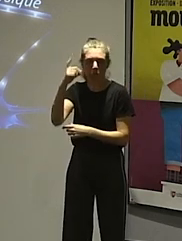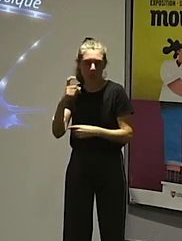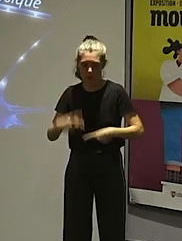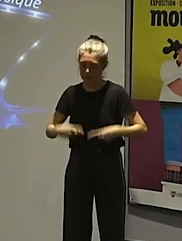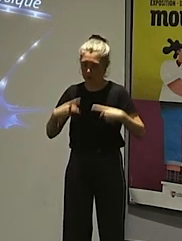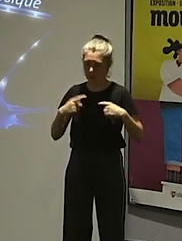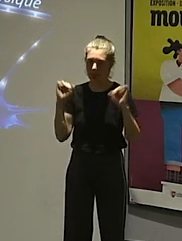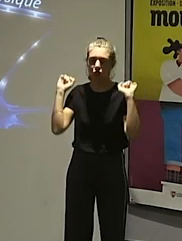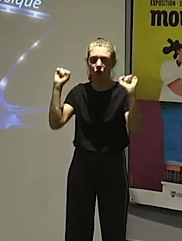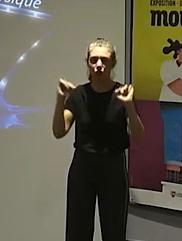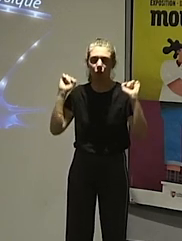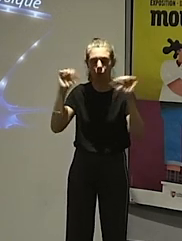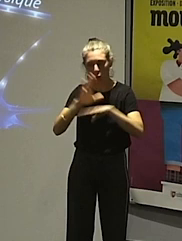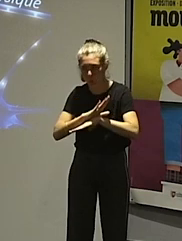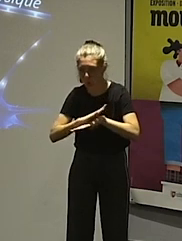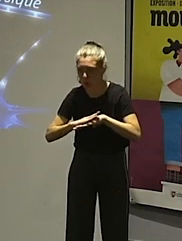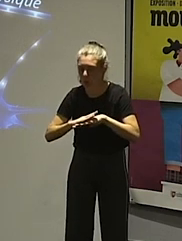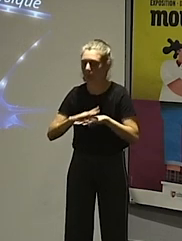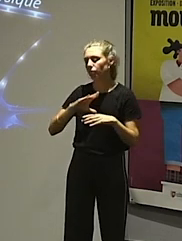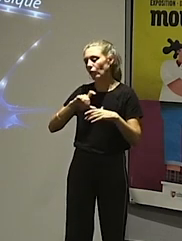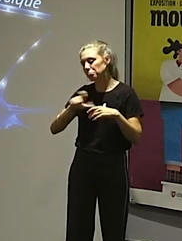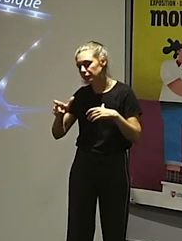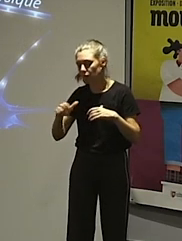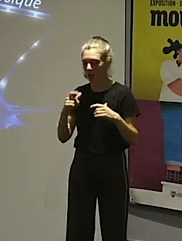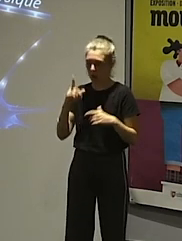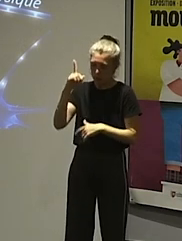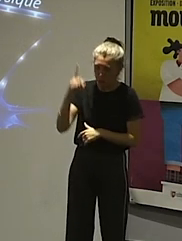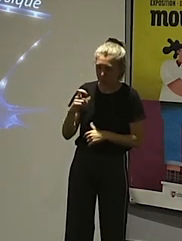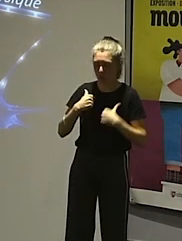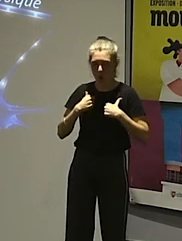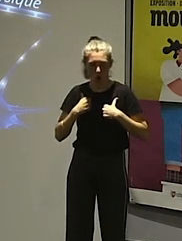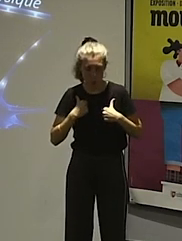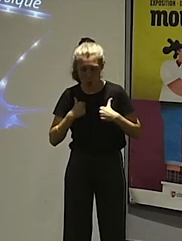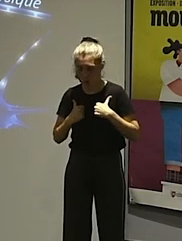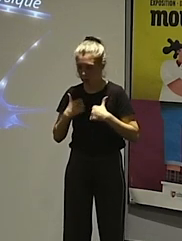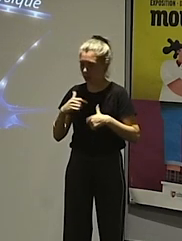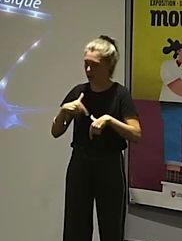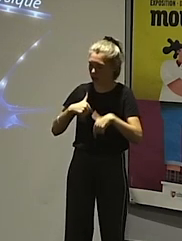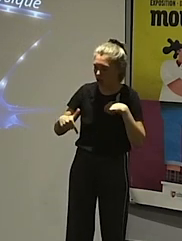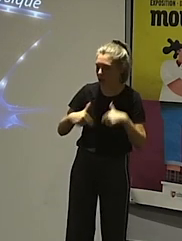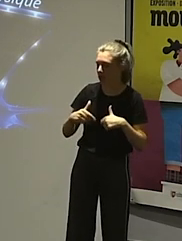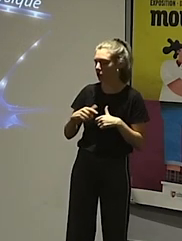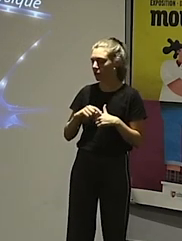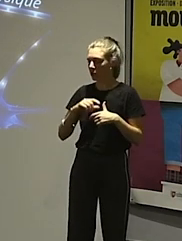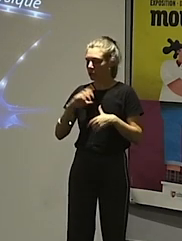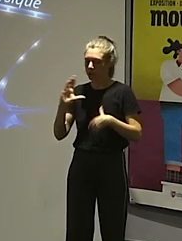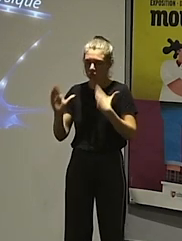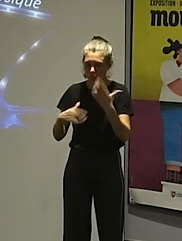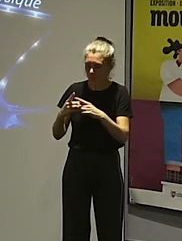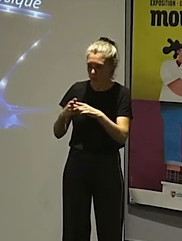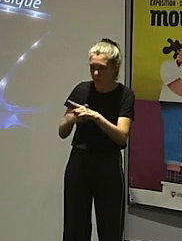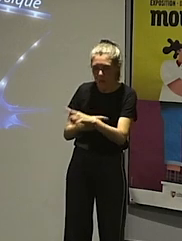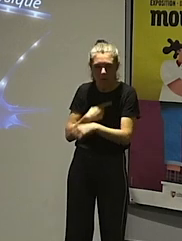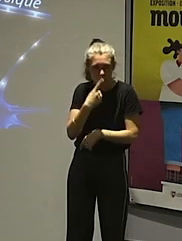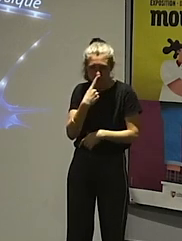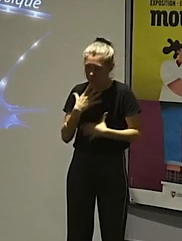Après, j'ai fait de la randonnée. Et puis, ça m'a plu. Et ce qui m'a plu aussi, c'est de rencontrer